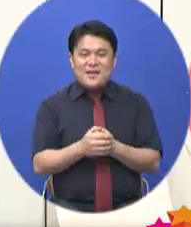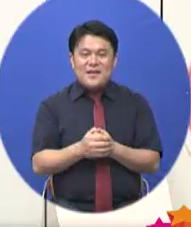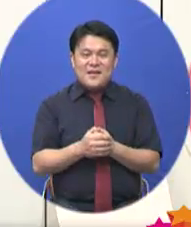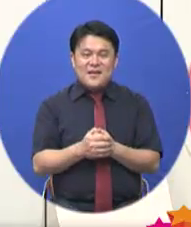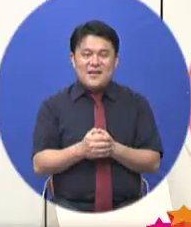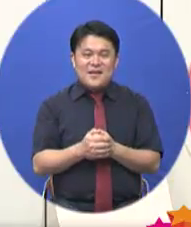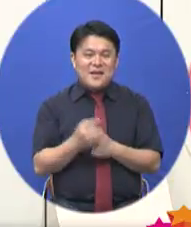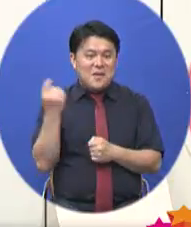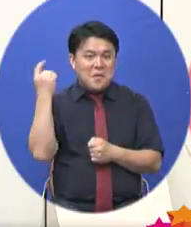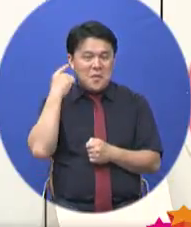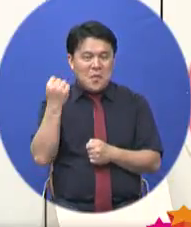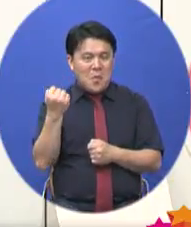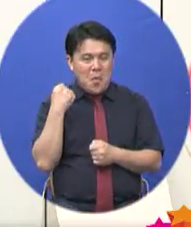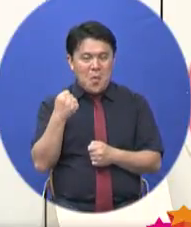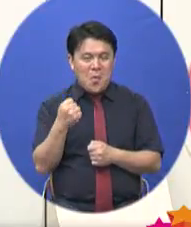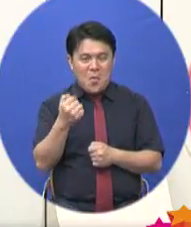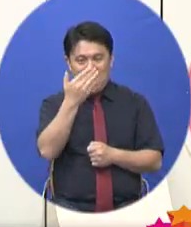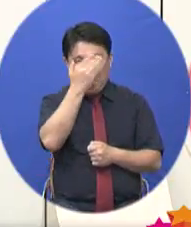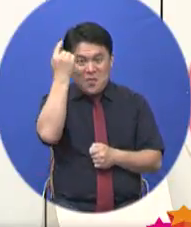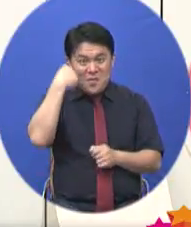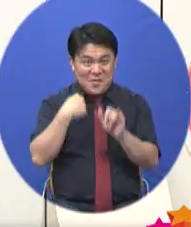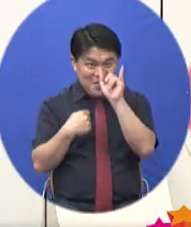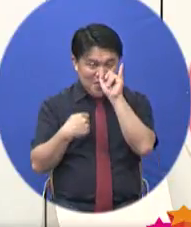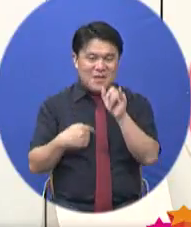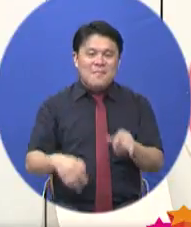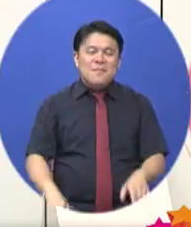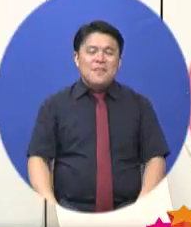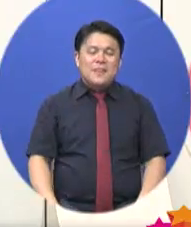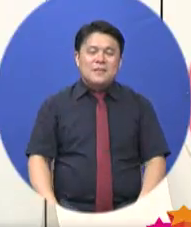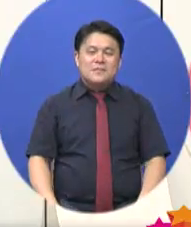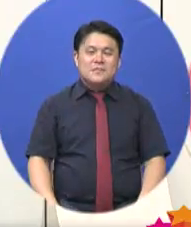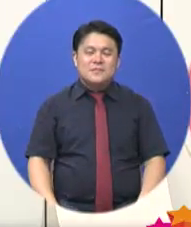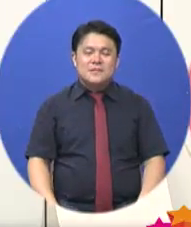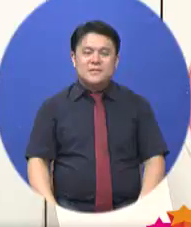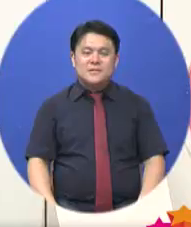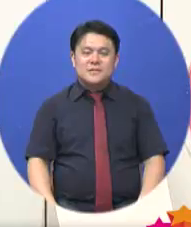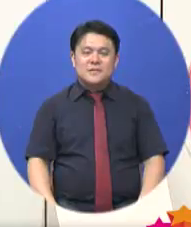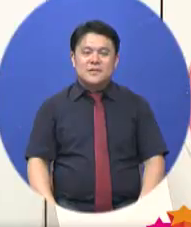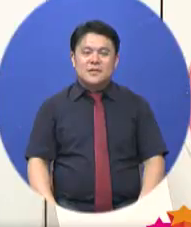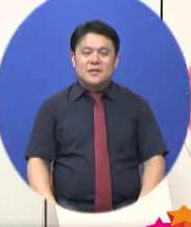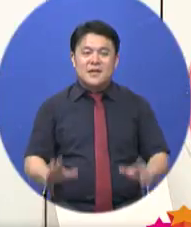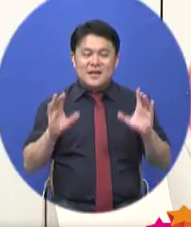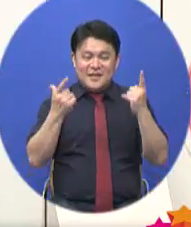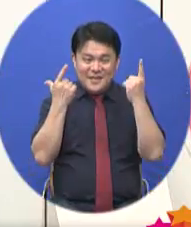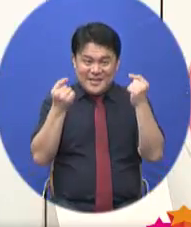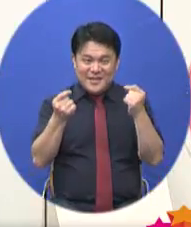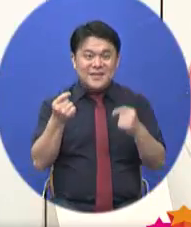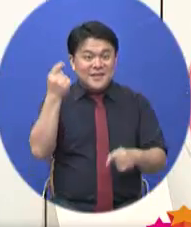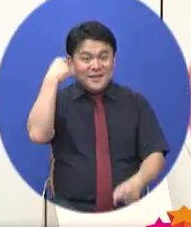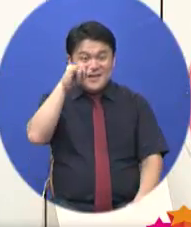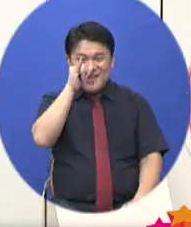젊게 들리네요. 목소리가. 네. 아주. 네, 목소리 네. 아들, 애들 같아요.